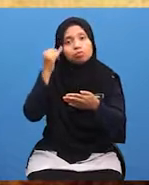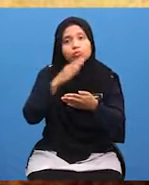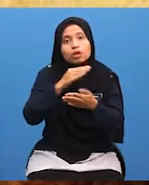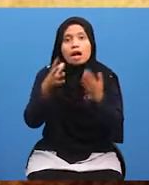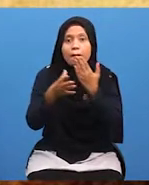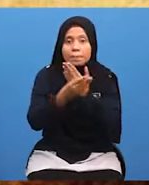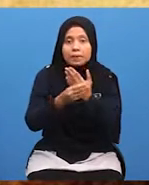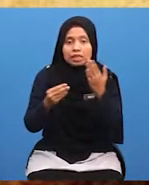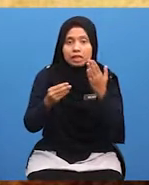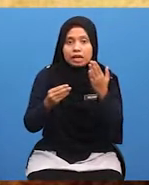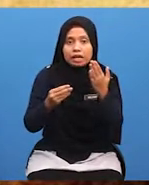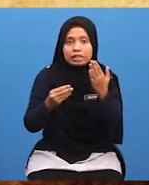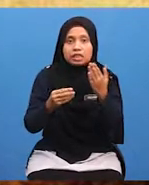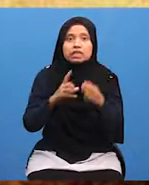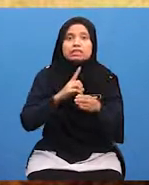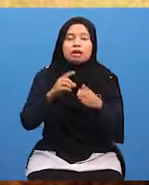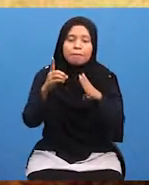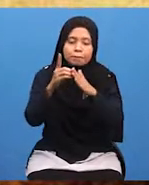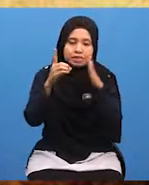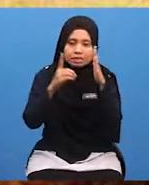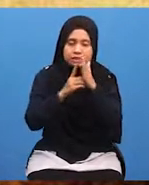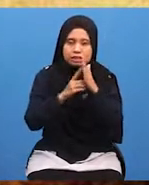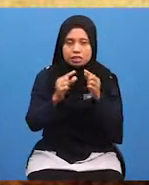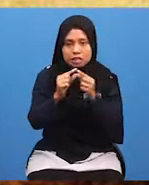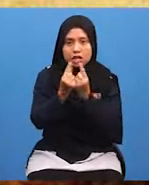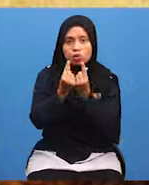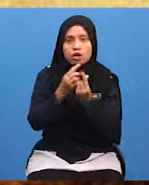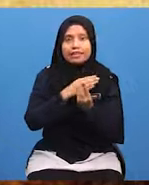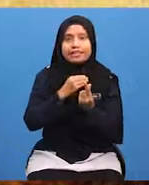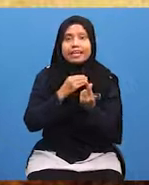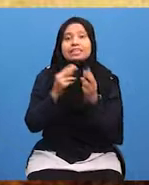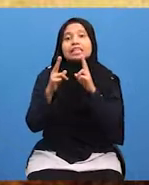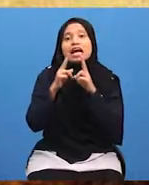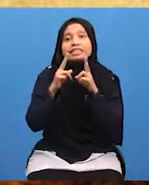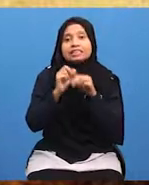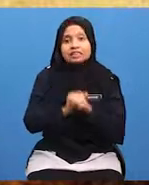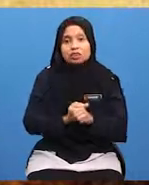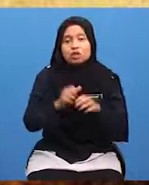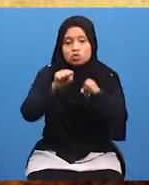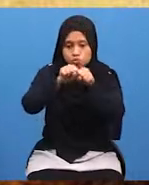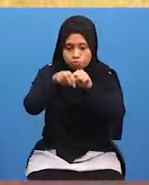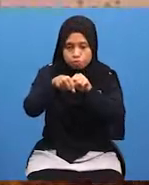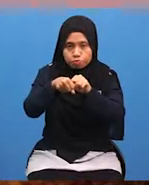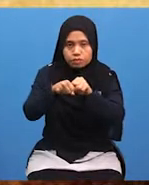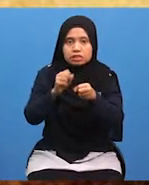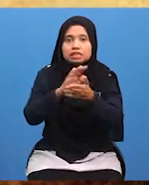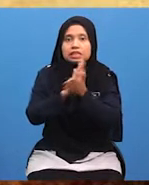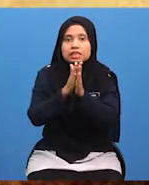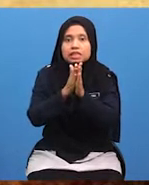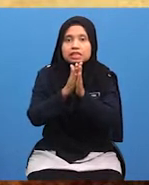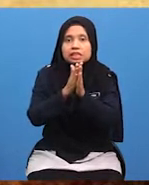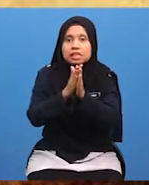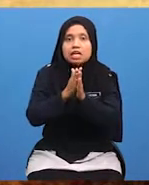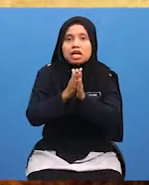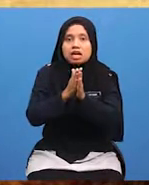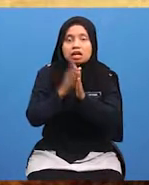dan penghayatan Islam berdasarkan kepada Al-Quran dan As-Sunnah supaya menjadi hamba Allah yang